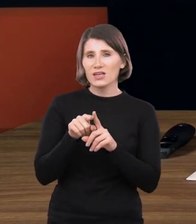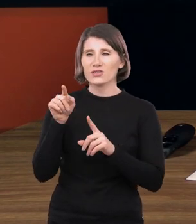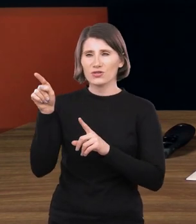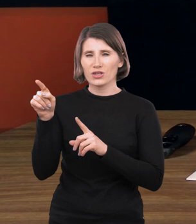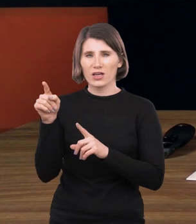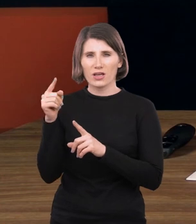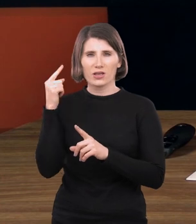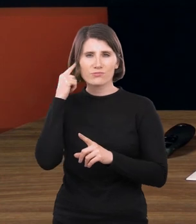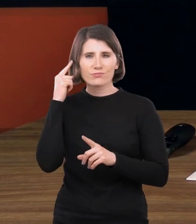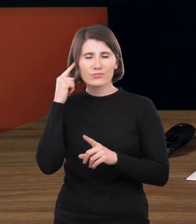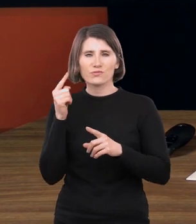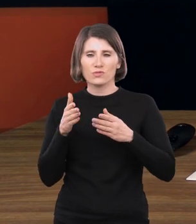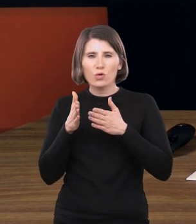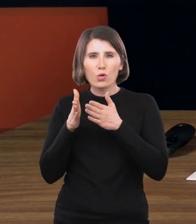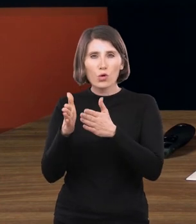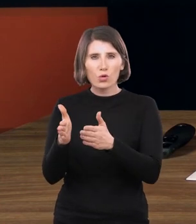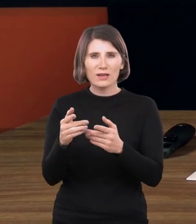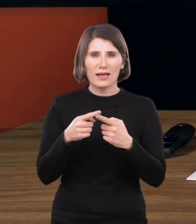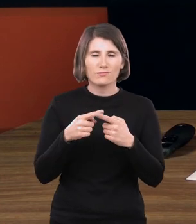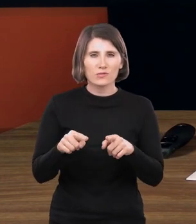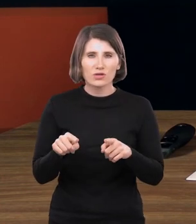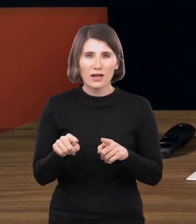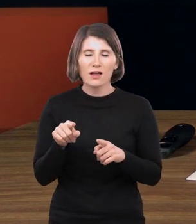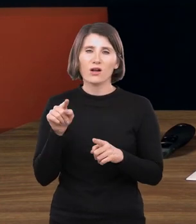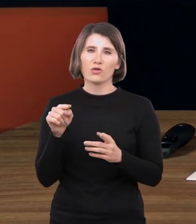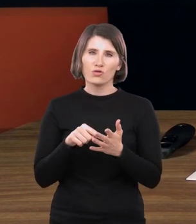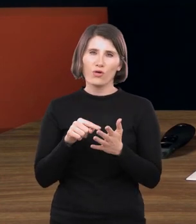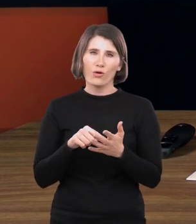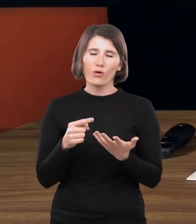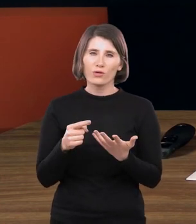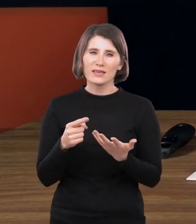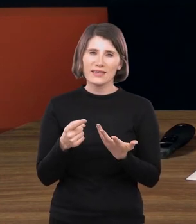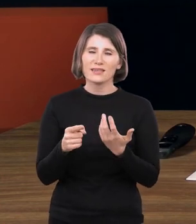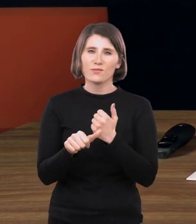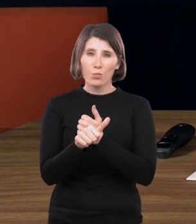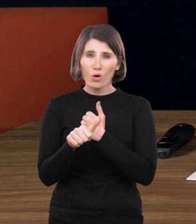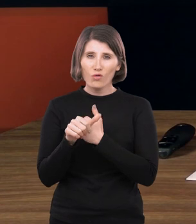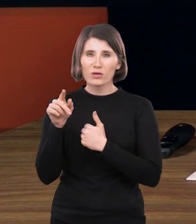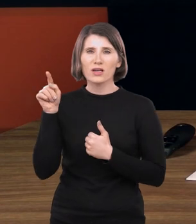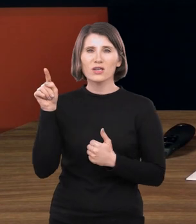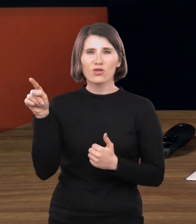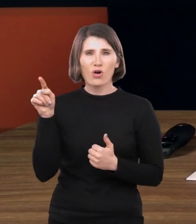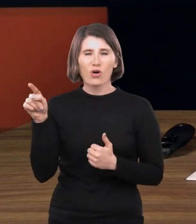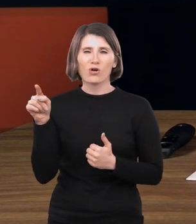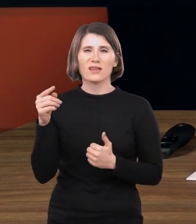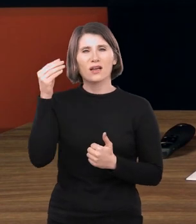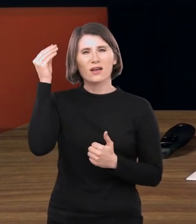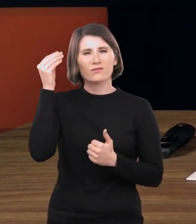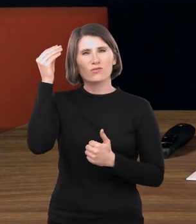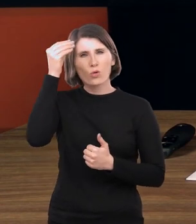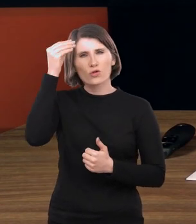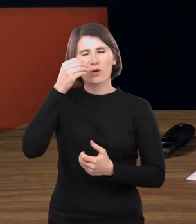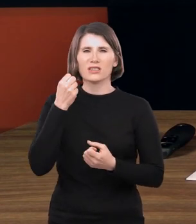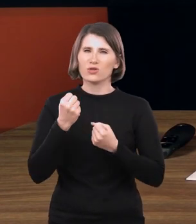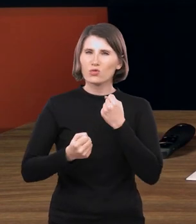słuchowa uznawana jest za nią za powód do trudności, jakie miała w dzieciństwie z